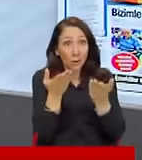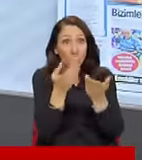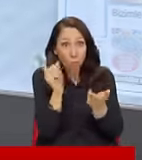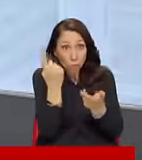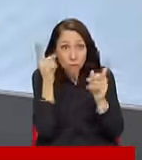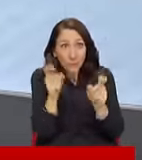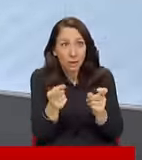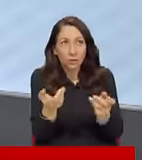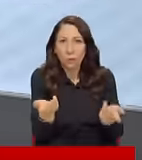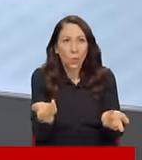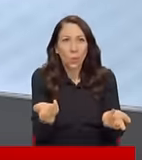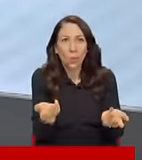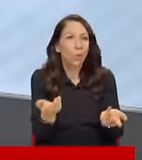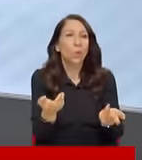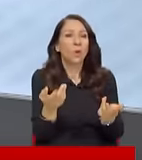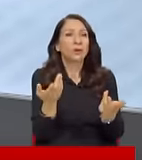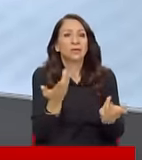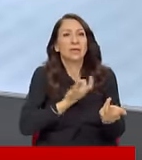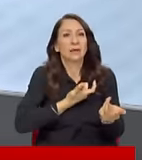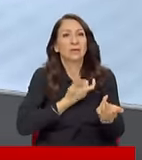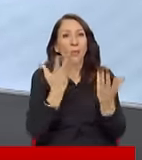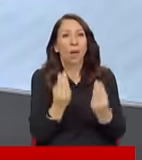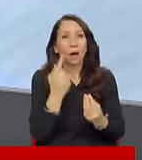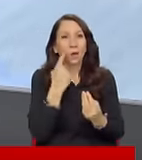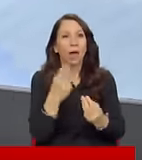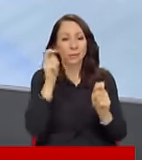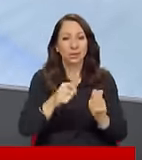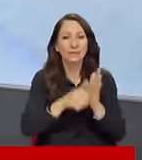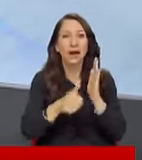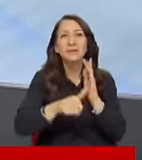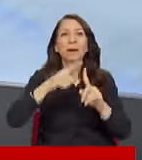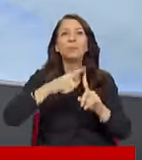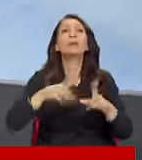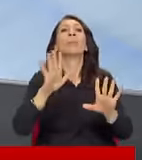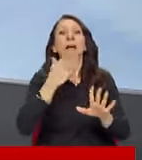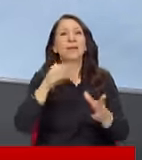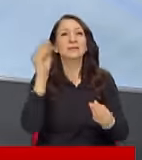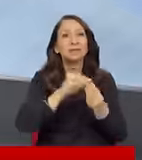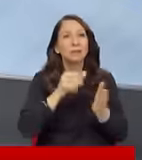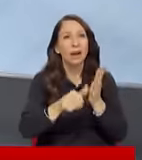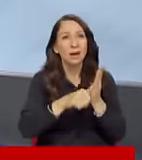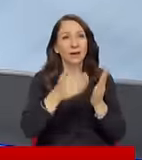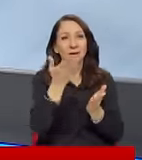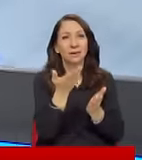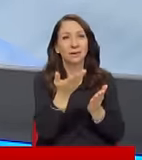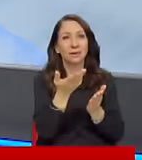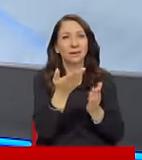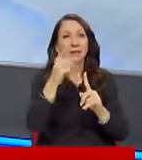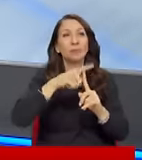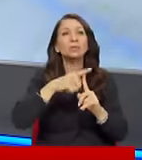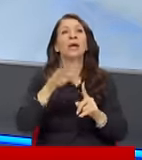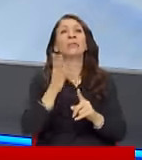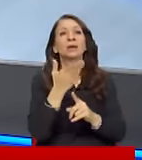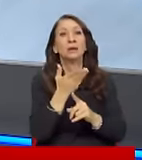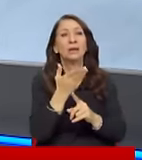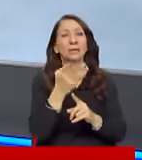bir müjde mi? Yoksa zaten yasal olarak yapılacak tarih değil midir? Emekliye zam yapılmasının tarihi Temmuz değil